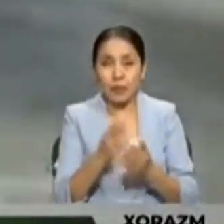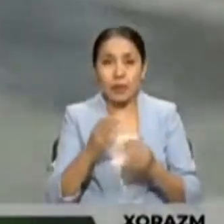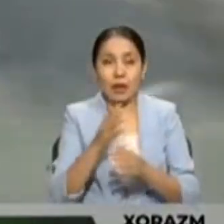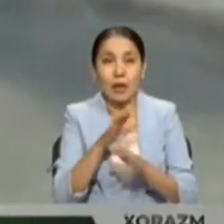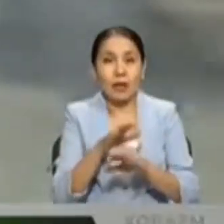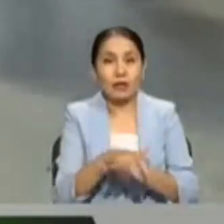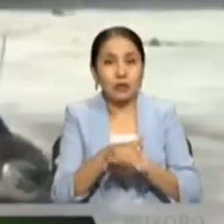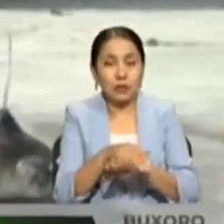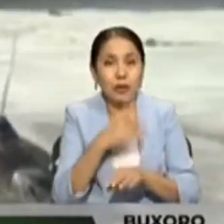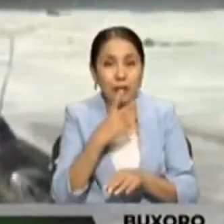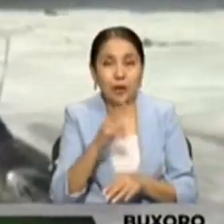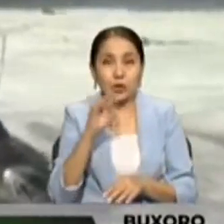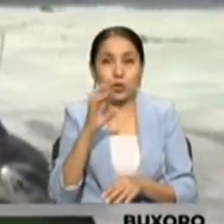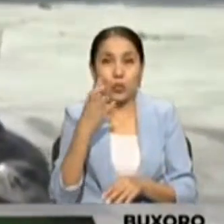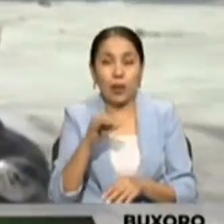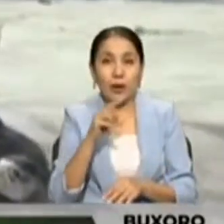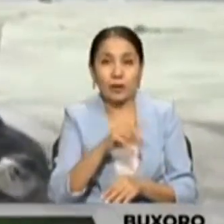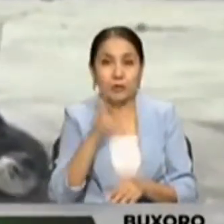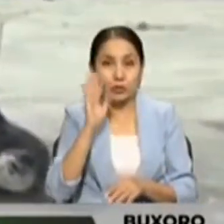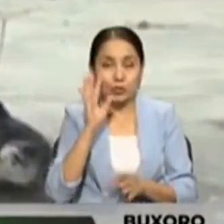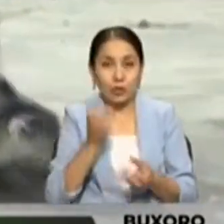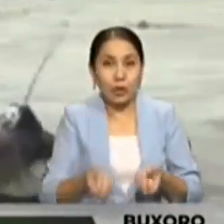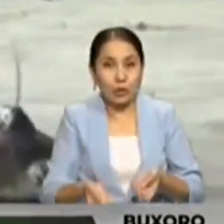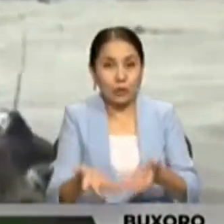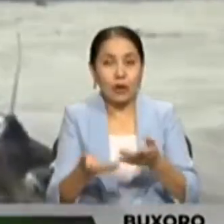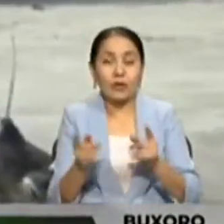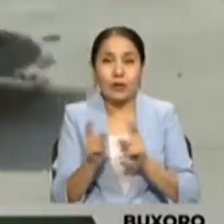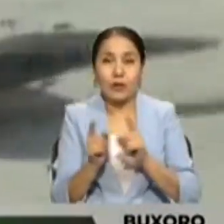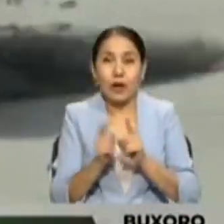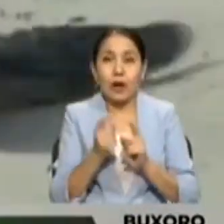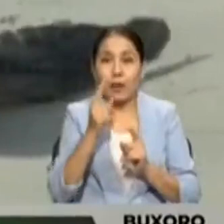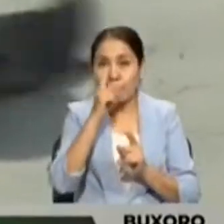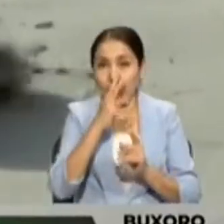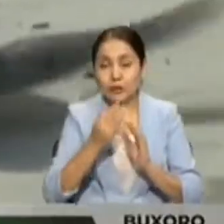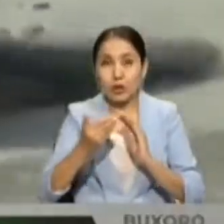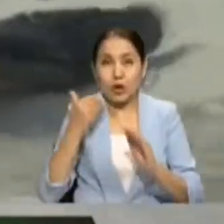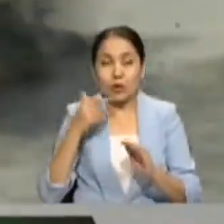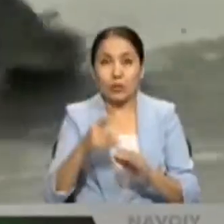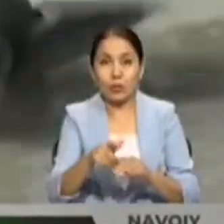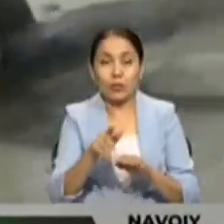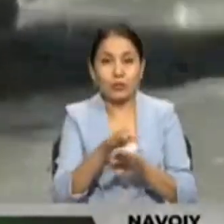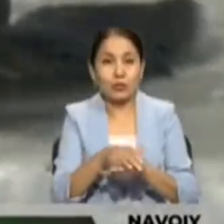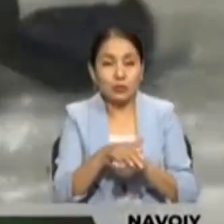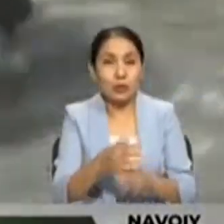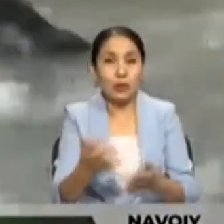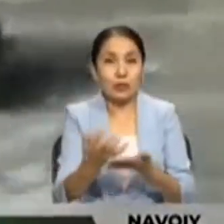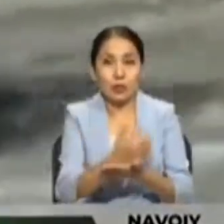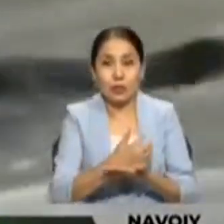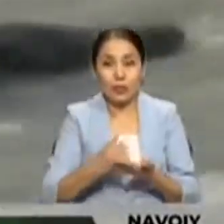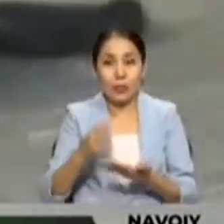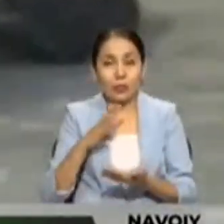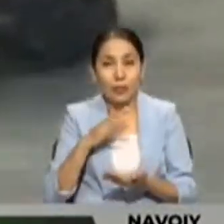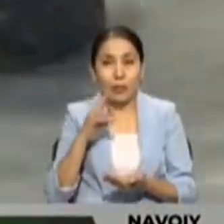ko'rfaziga qaytarildi. Dubaydagi plajda ular suvga qo'yib yuborildi. Bundan bir necha oy avval qirg'oqqa chiqib qolgan dengiz toshbaqalari topib